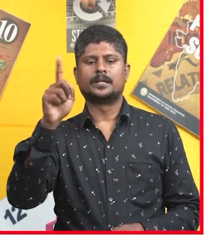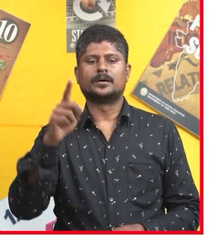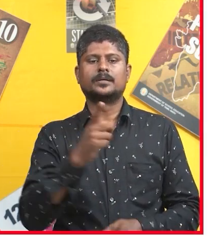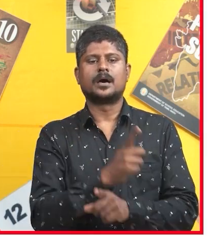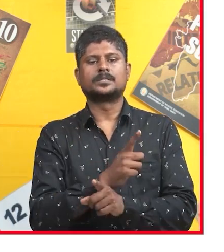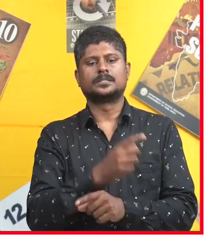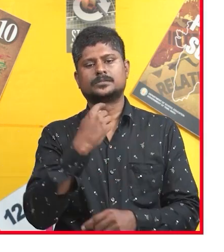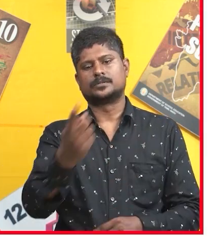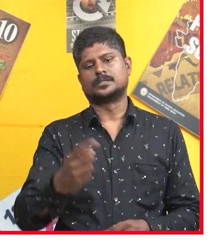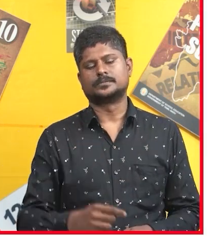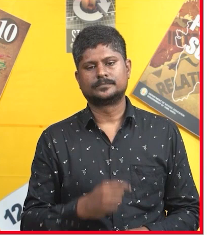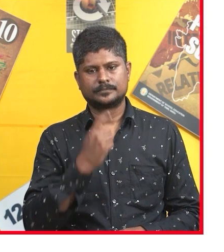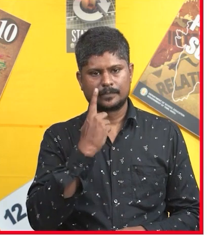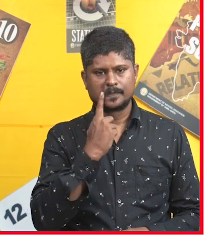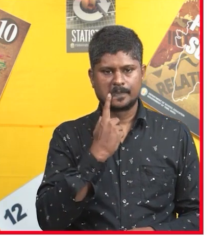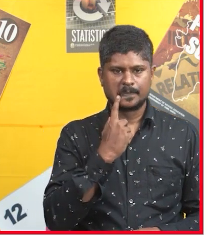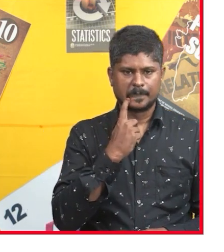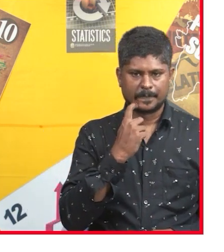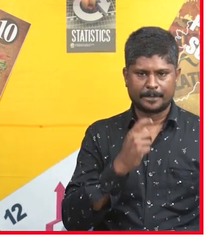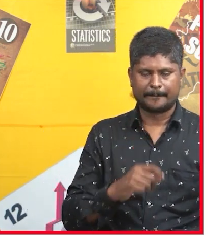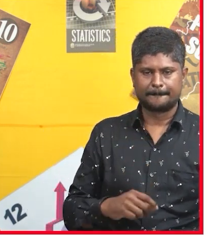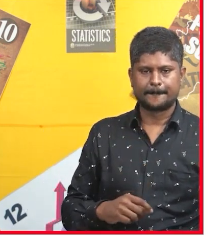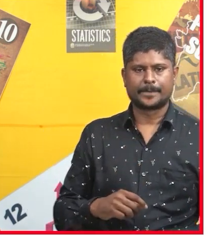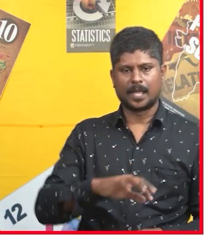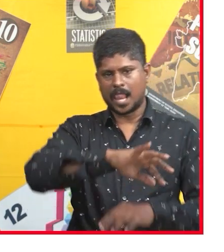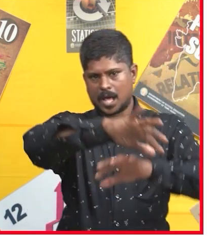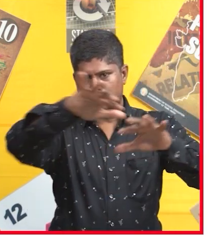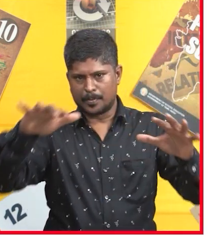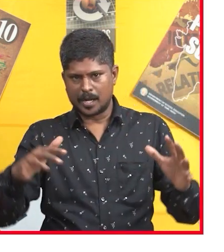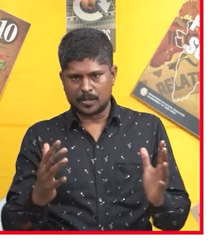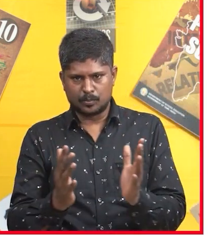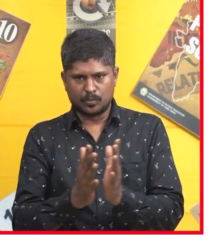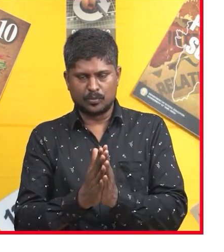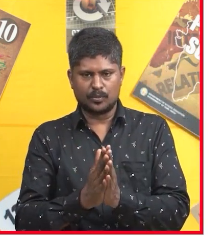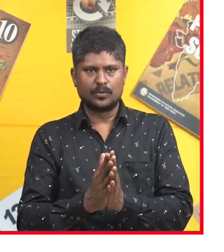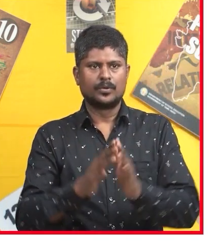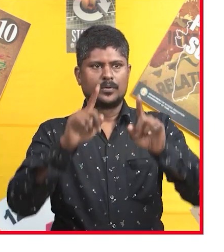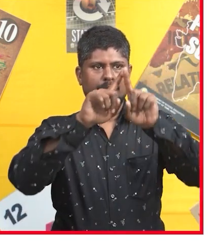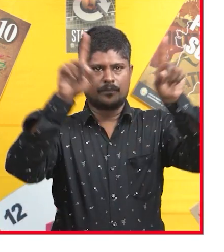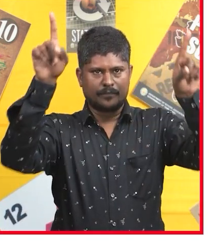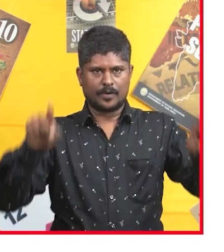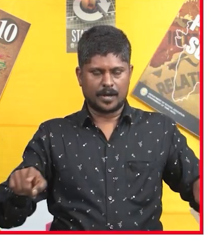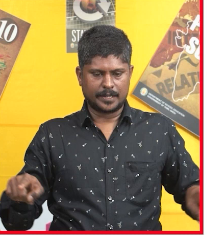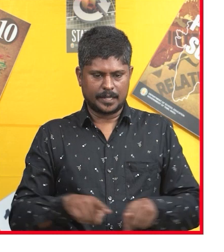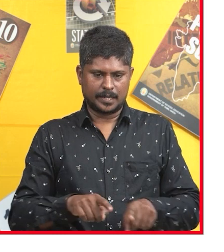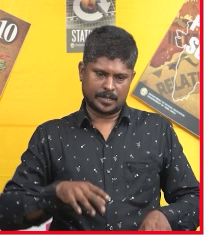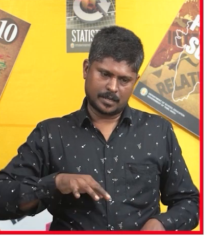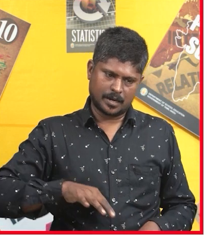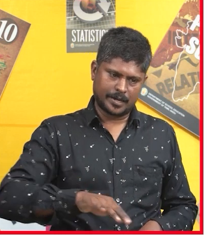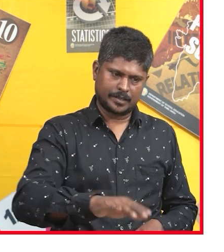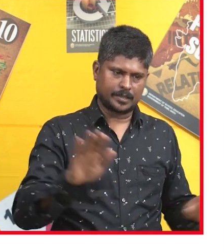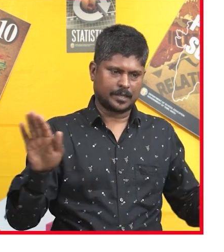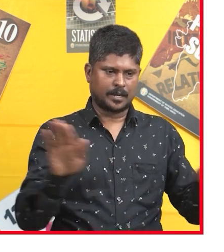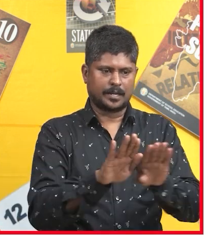அடி புலப்படுத்துது அந்த பாடல் பாருங்க. பலர் புகு வாயில் அடைப்ப